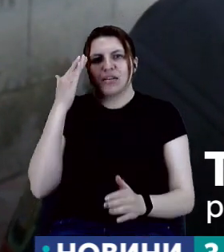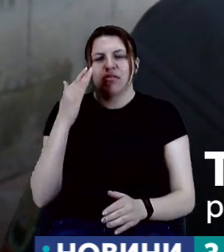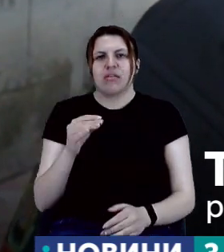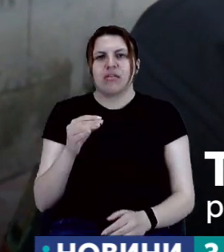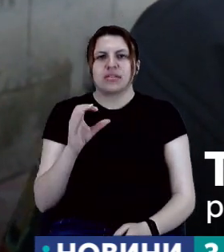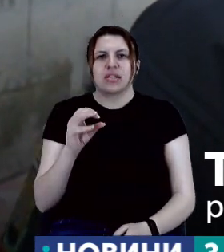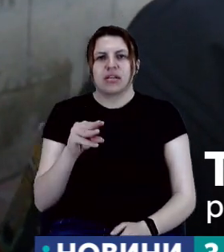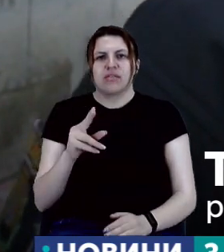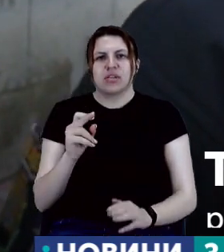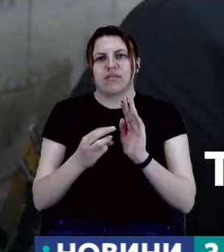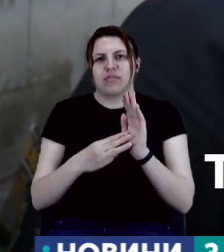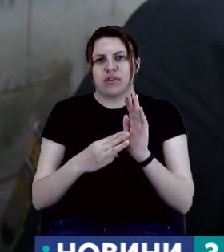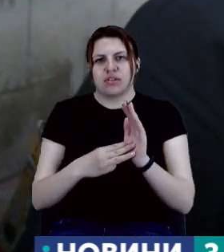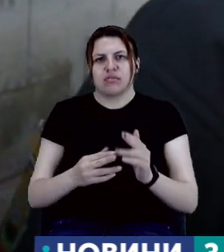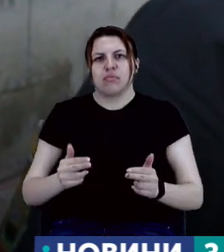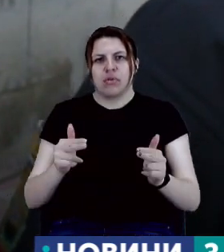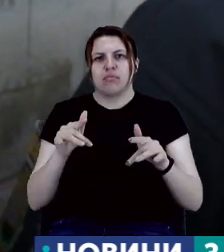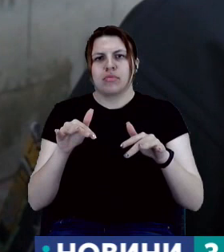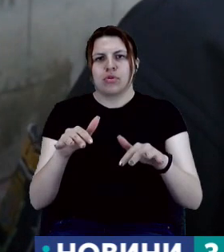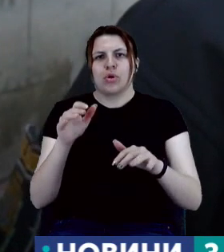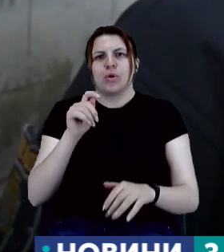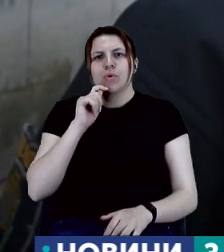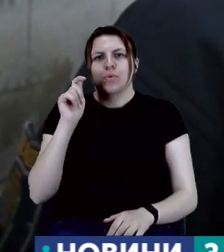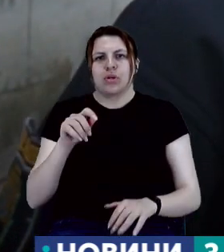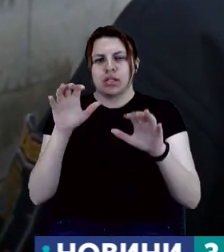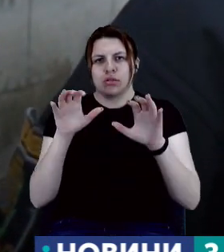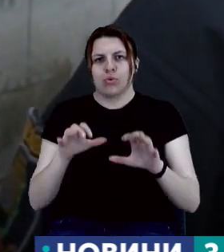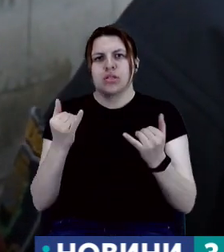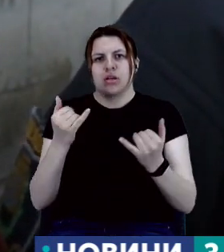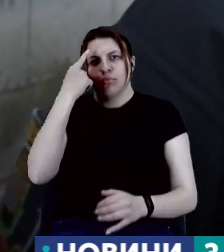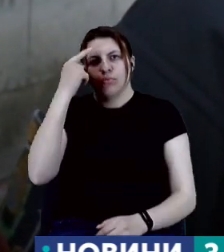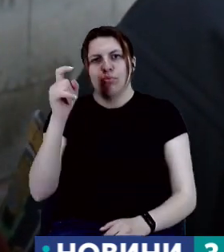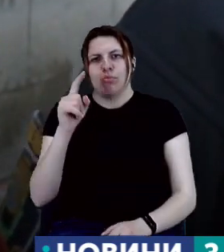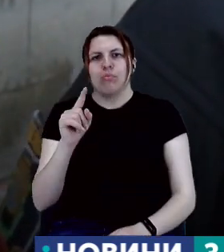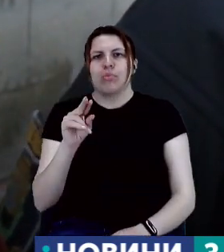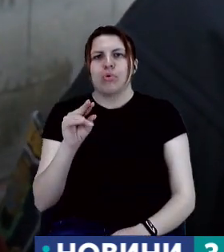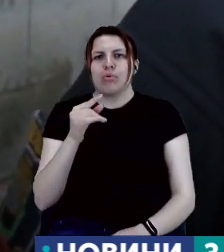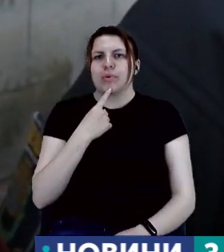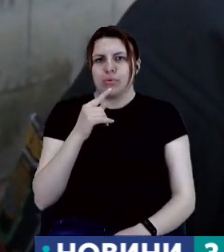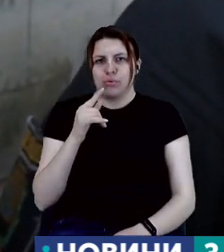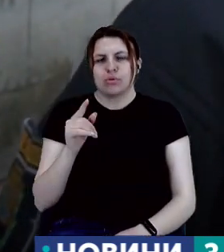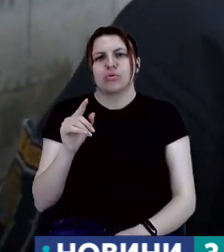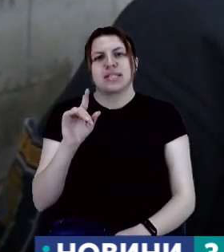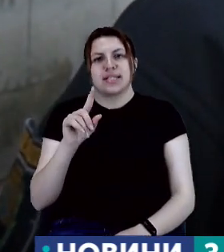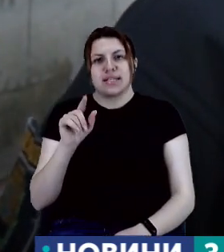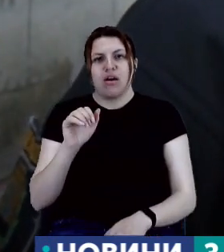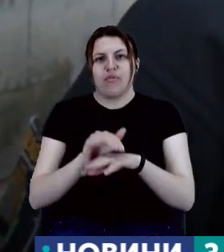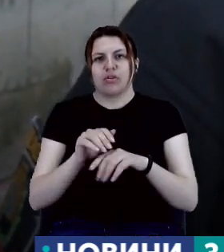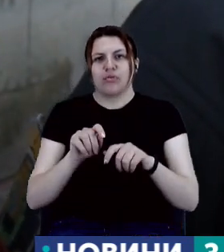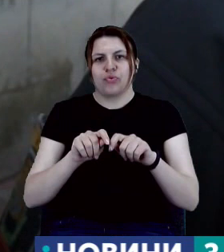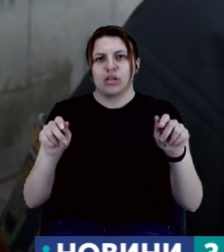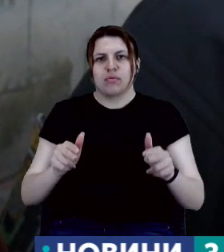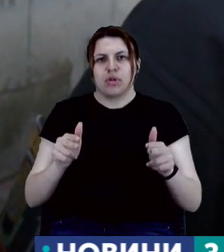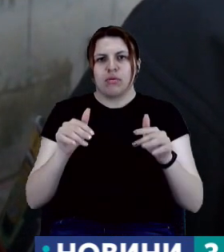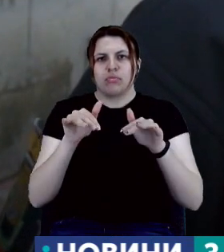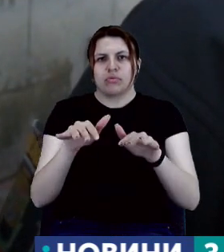Кримінально-процесуального кодексу України. Наразі їм повідомлено про підозру. За фактом відкрито кримінальне провадження за частиною